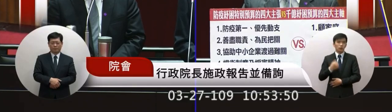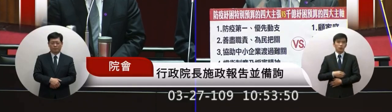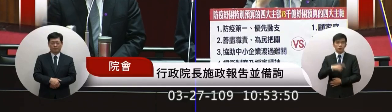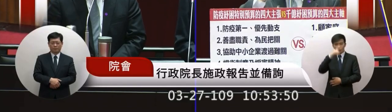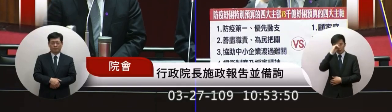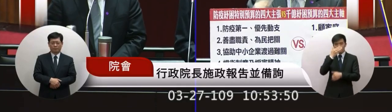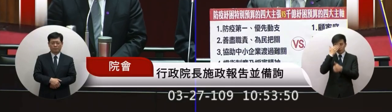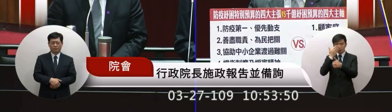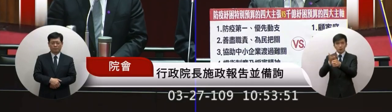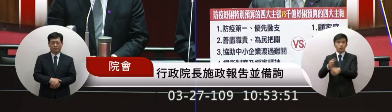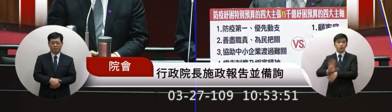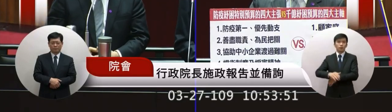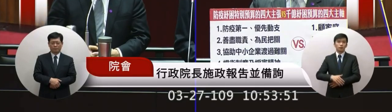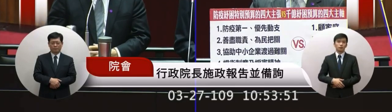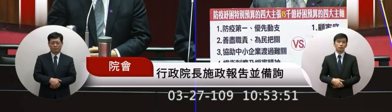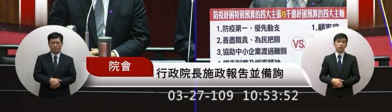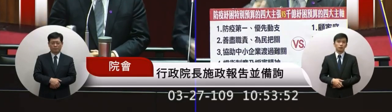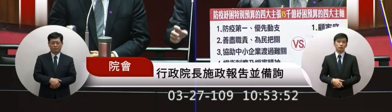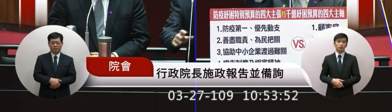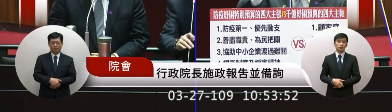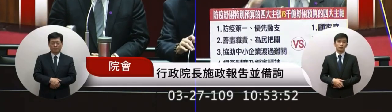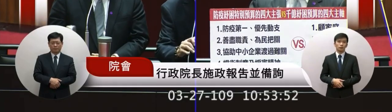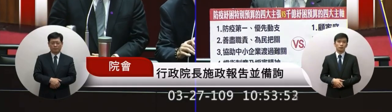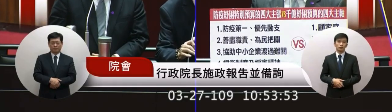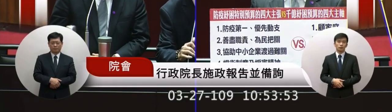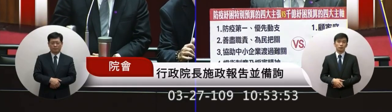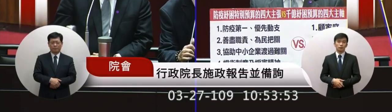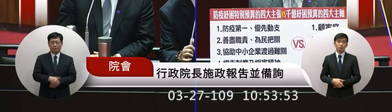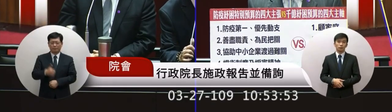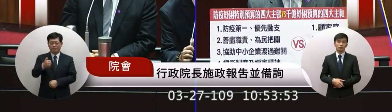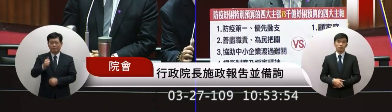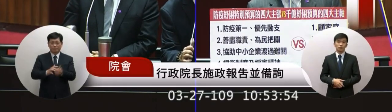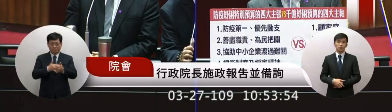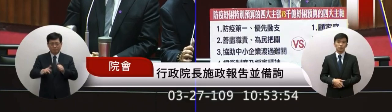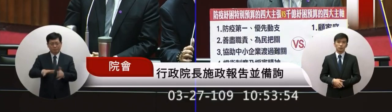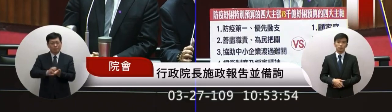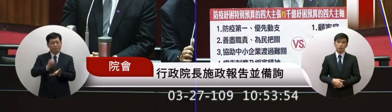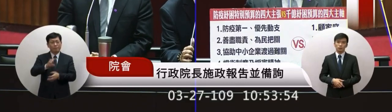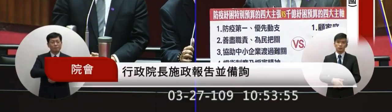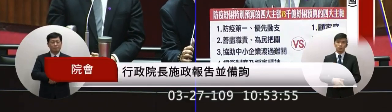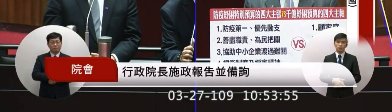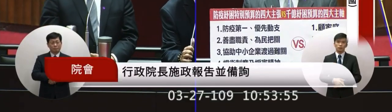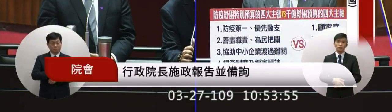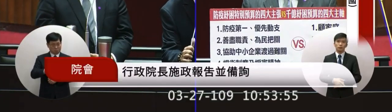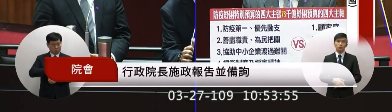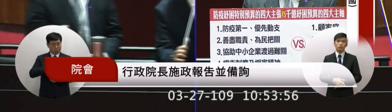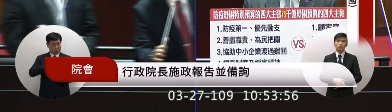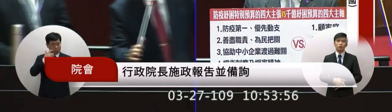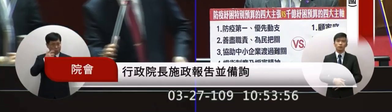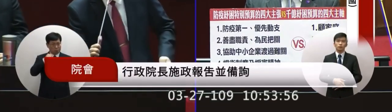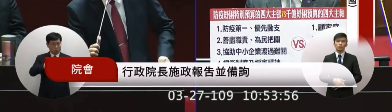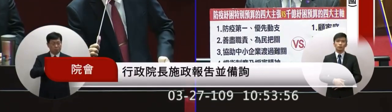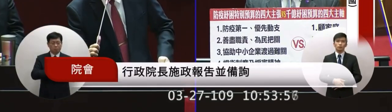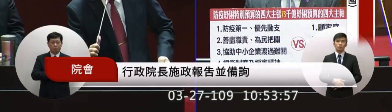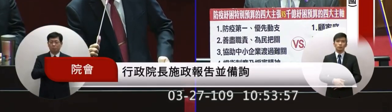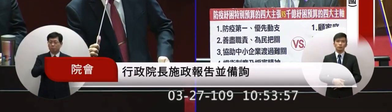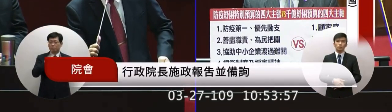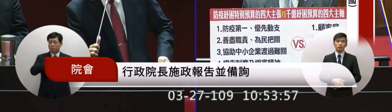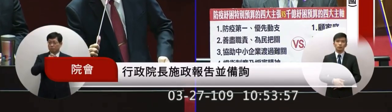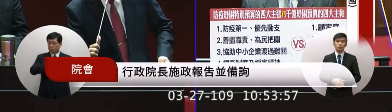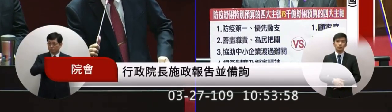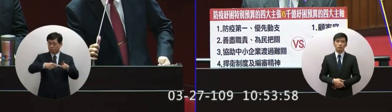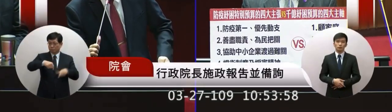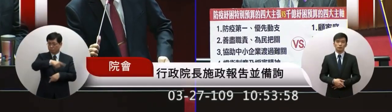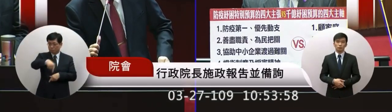着啦。不料，你就 我甲委员报告， 委员咧关心的，就是中小企